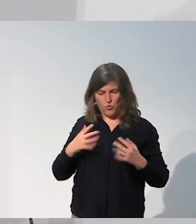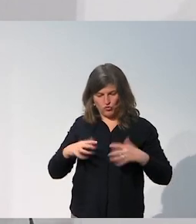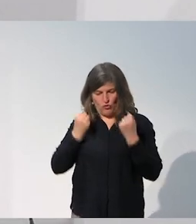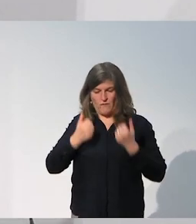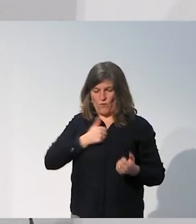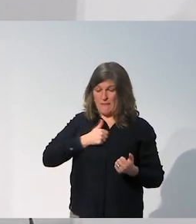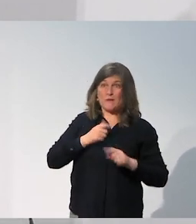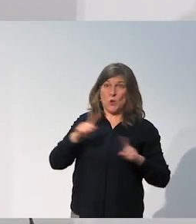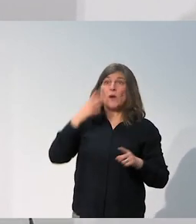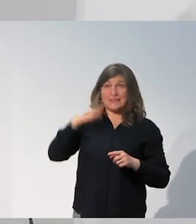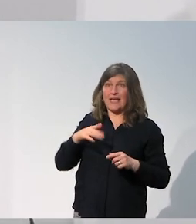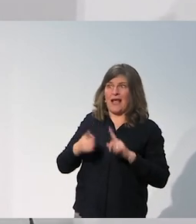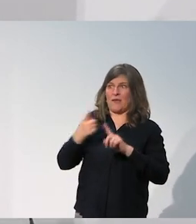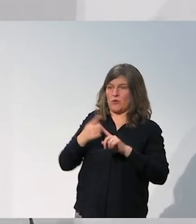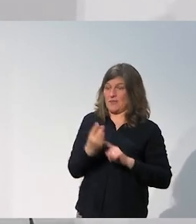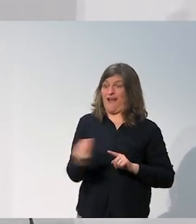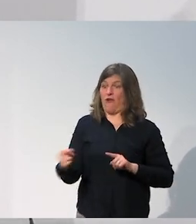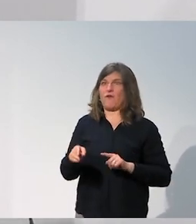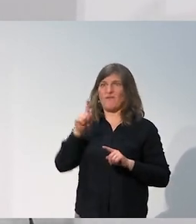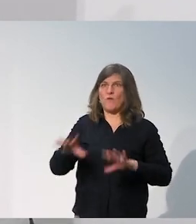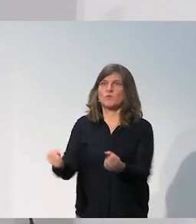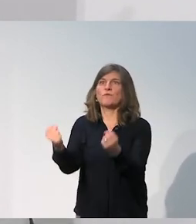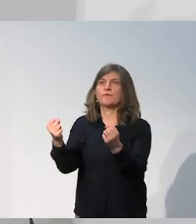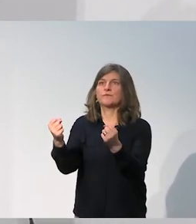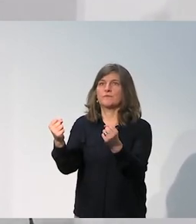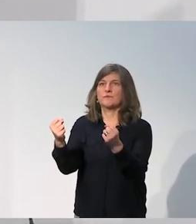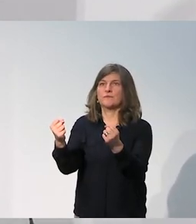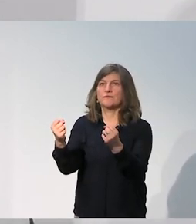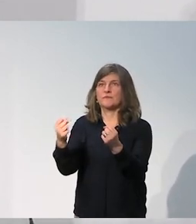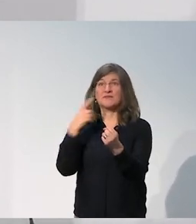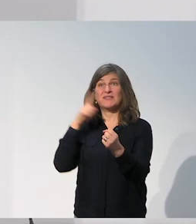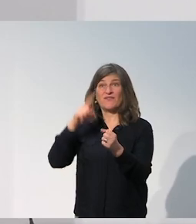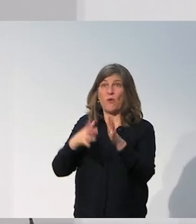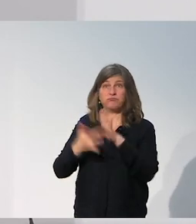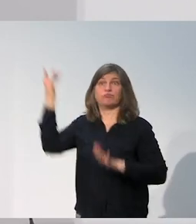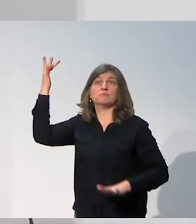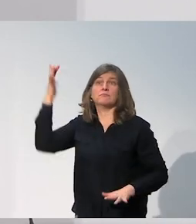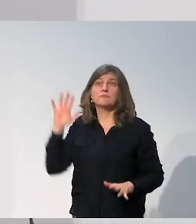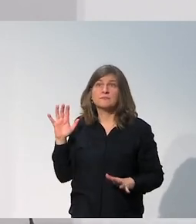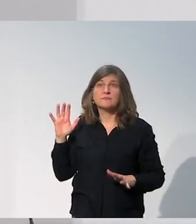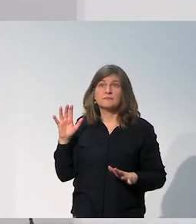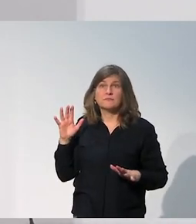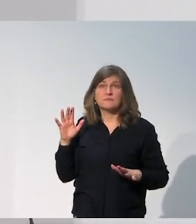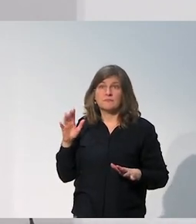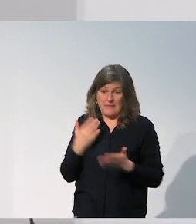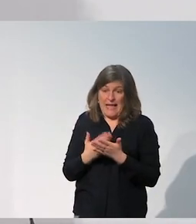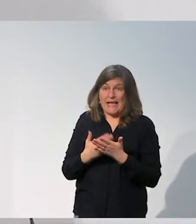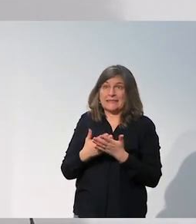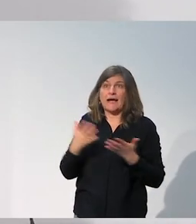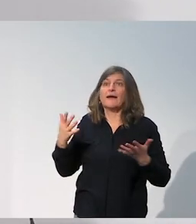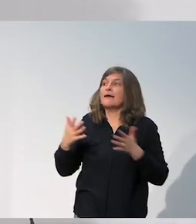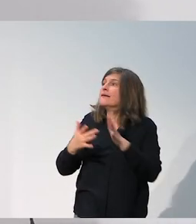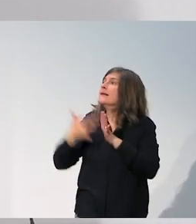pas l'enjeu. L'enjeu, c'est de les sauver, eux. Les sauver, ça veut dire s'arracher. Et s'arracher, c'est l'impossible trou